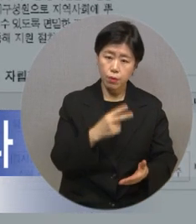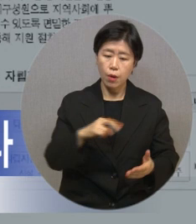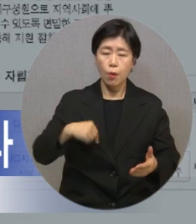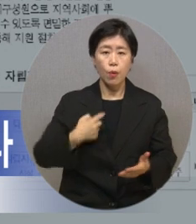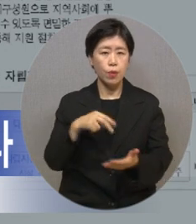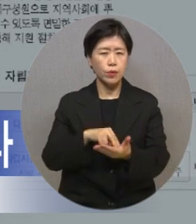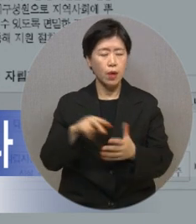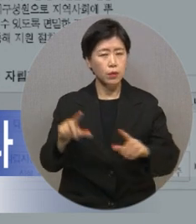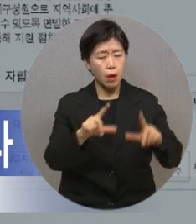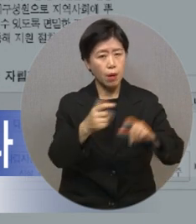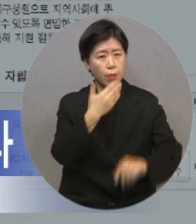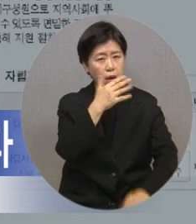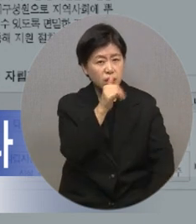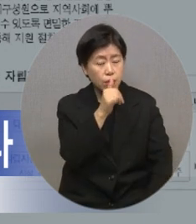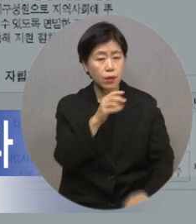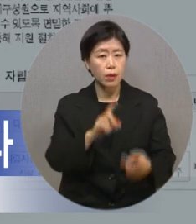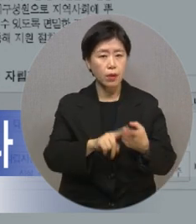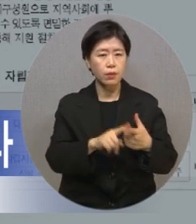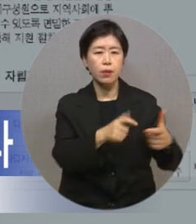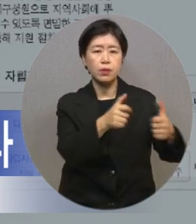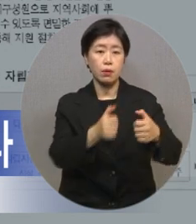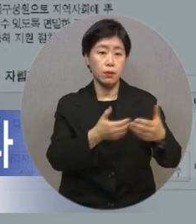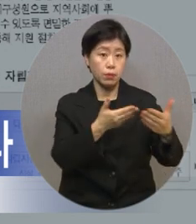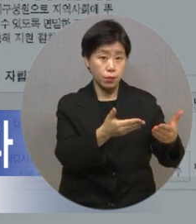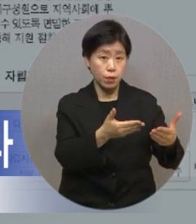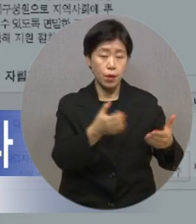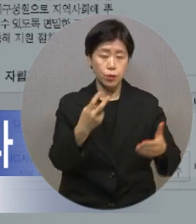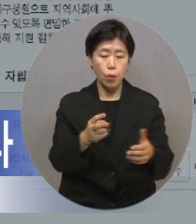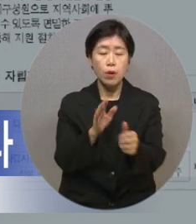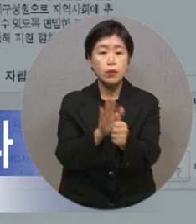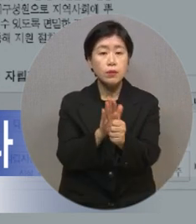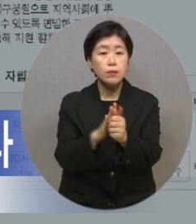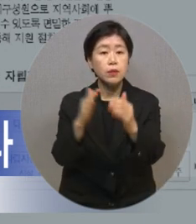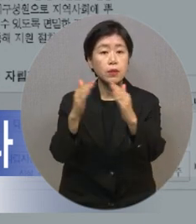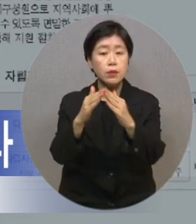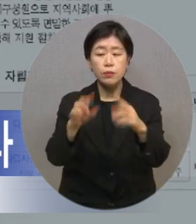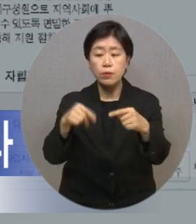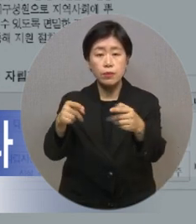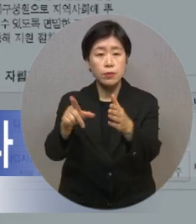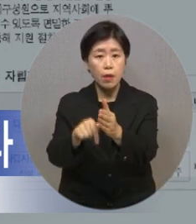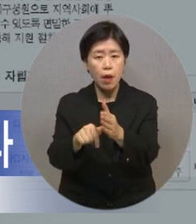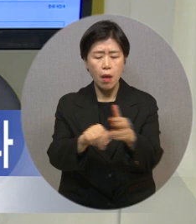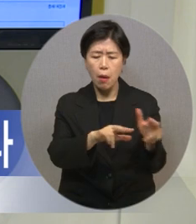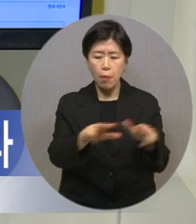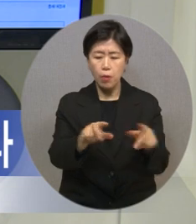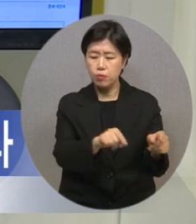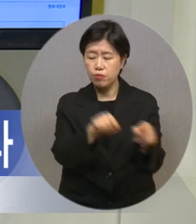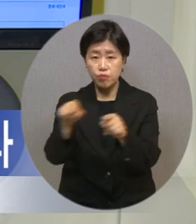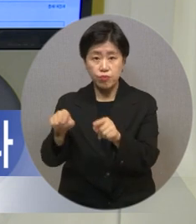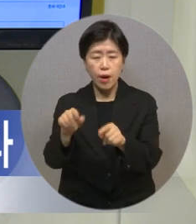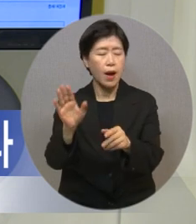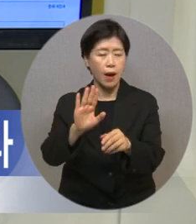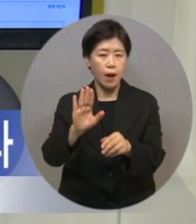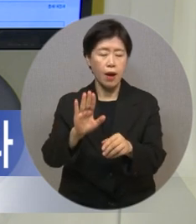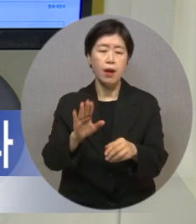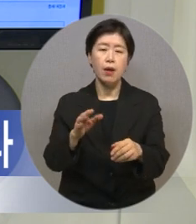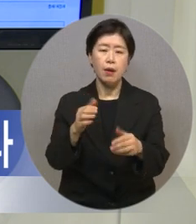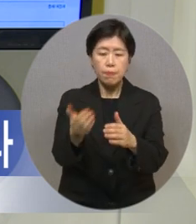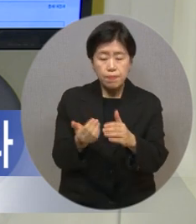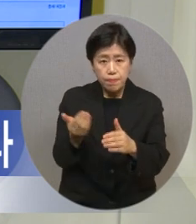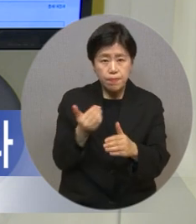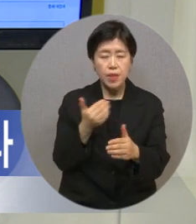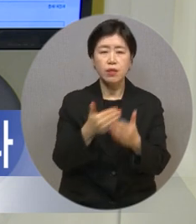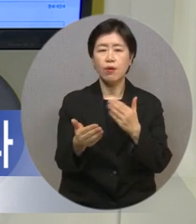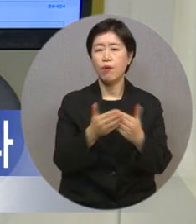영향을 상담하고 지원 주택에 들어갈 때에도 바로 입주하지 않고 자립 채험 기간을 통해 적응 과정을